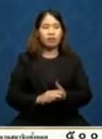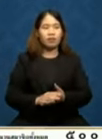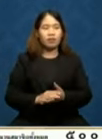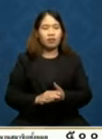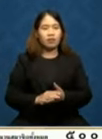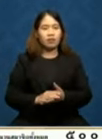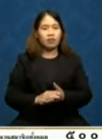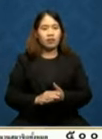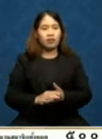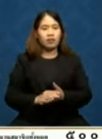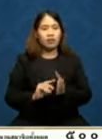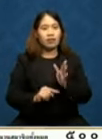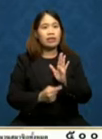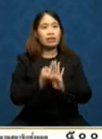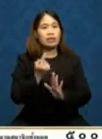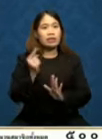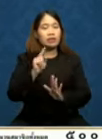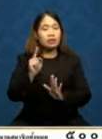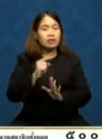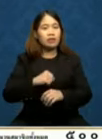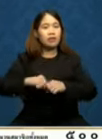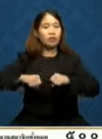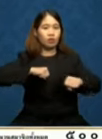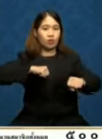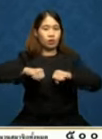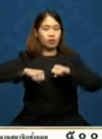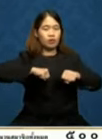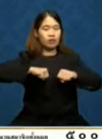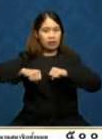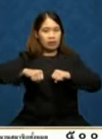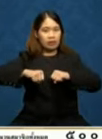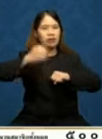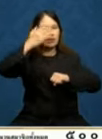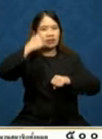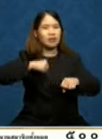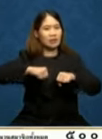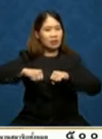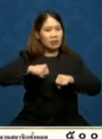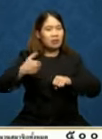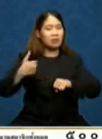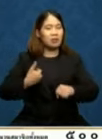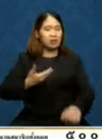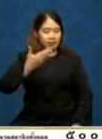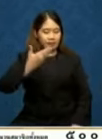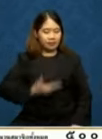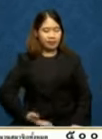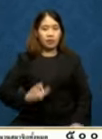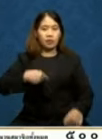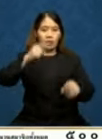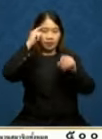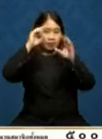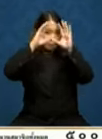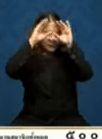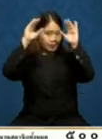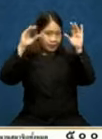โดยที่จะเริ่มแสดงอาการในช่วงวัยรุ่นนะครับเนื่องจากวัยรุ่นเป็นช่วงที่ร่างกายและสมองเริ่มพัฒนาเข้าสู่ช่วงเป็น